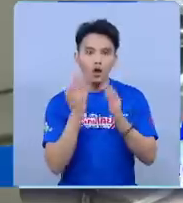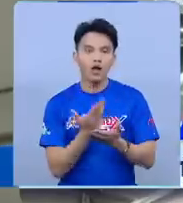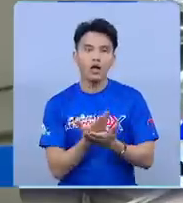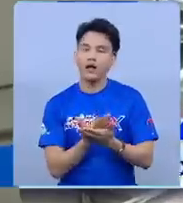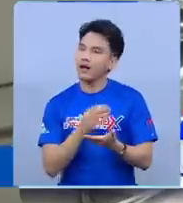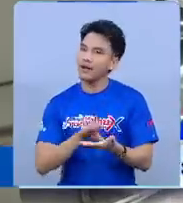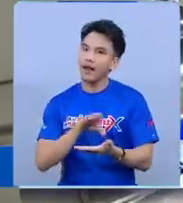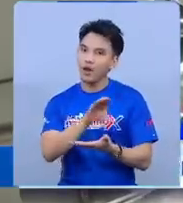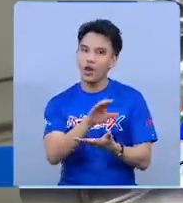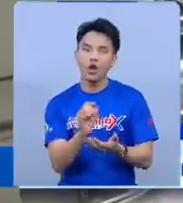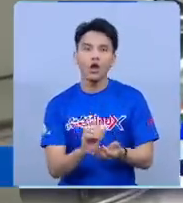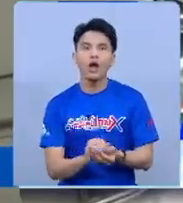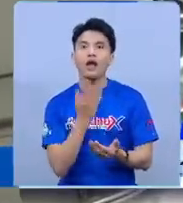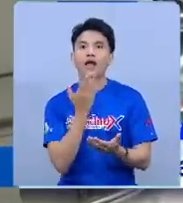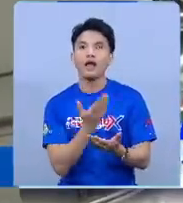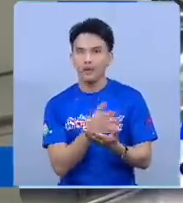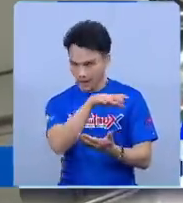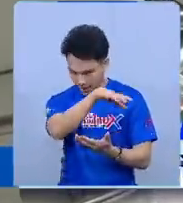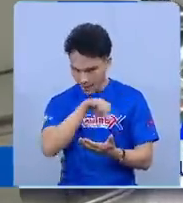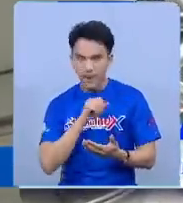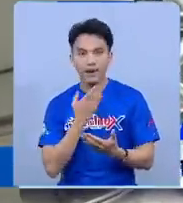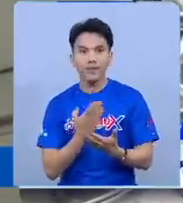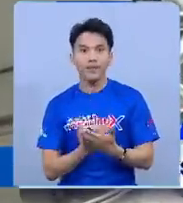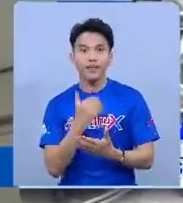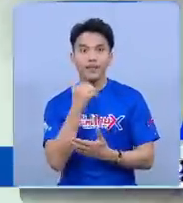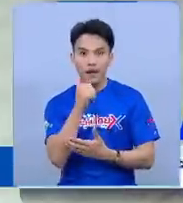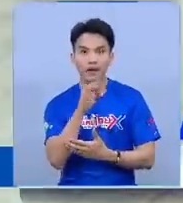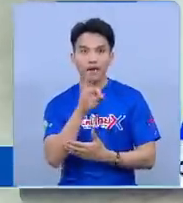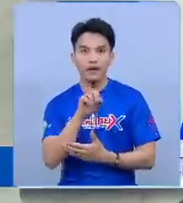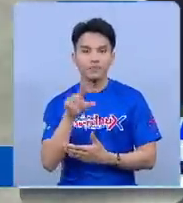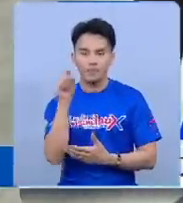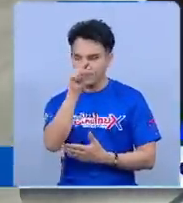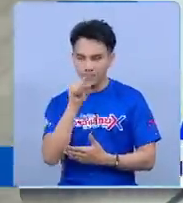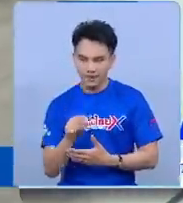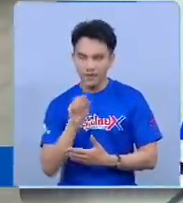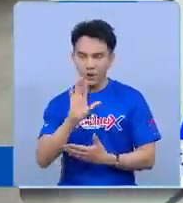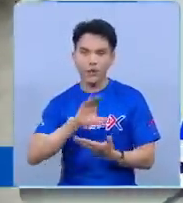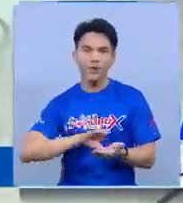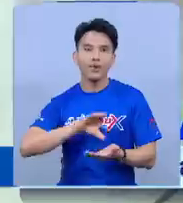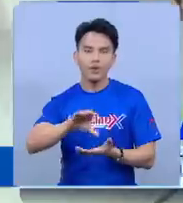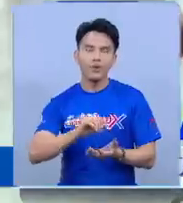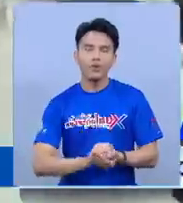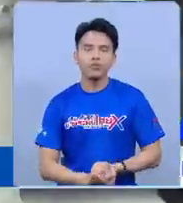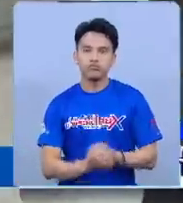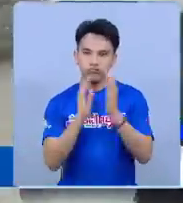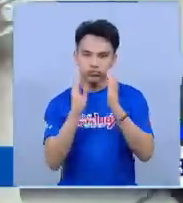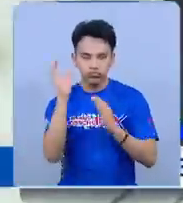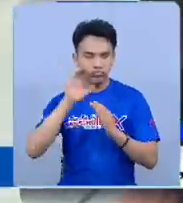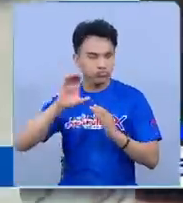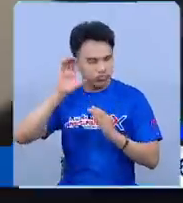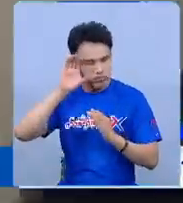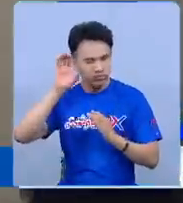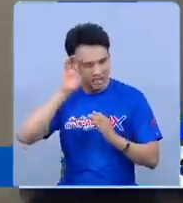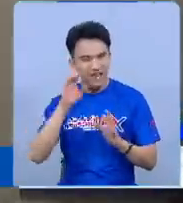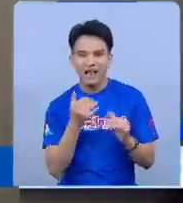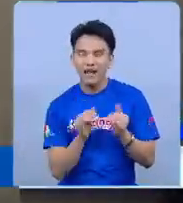ดยบอกว่าเนี่ยเอาเงินมาเดี๋ยวจะได้ผลตอบแทนไปเลย 93% จากเงินลงทุนก็มีคนหลงเชื่อคุณผู้ชมมาเล่นแช